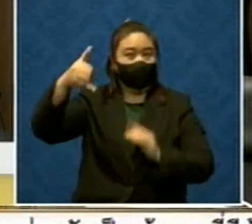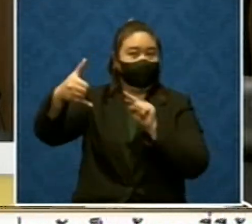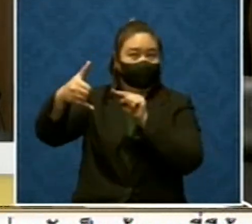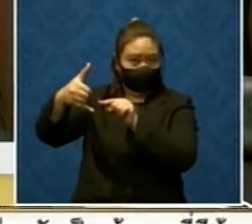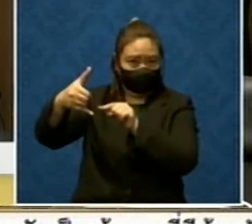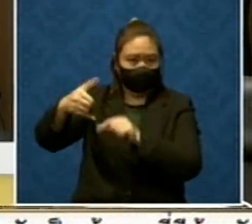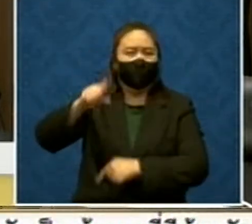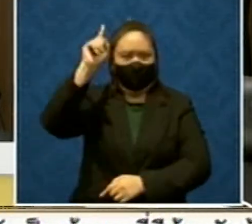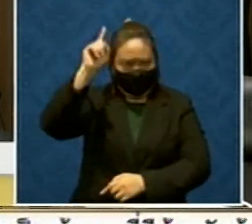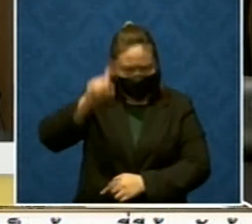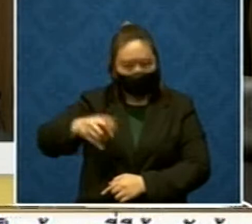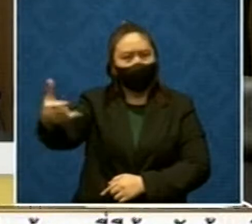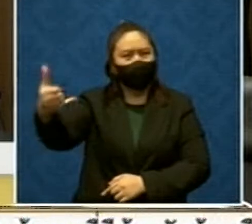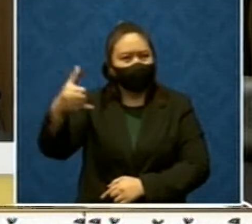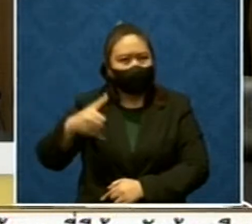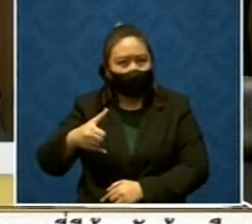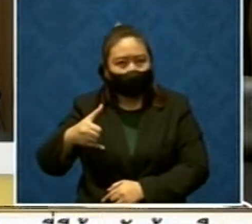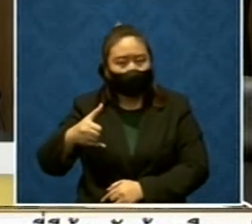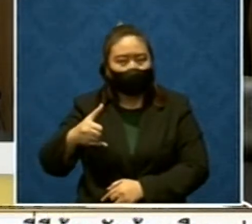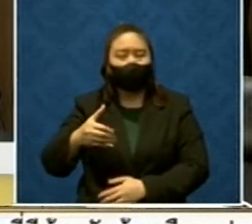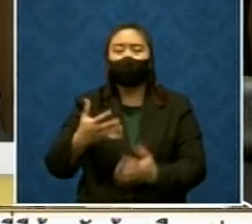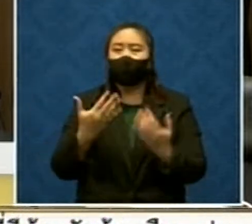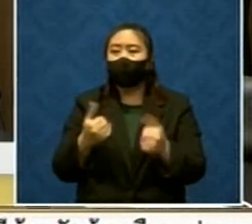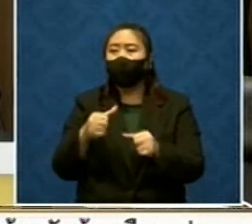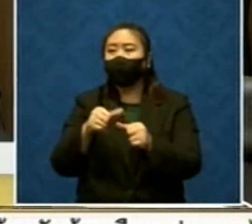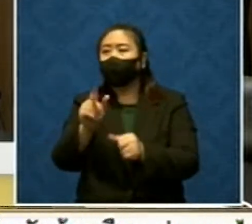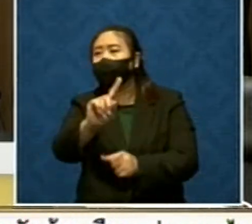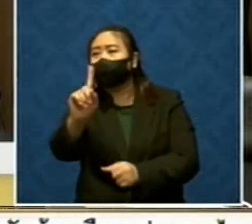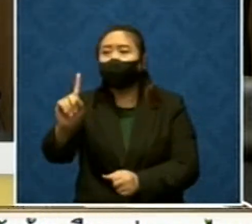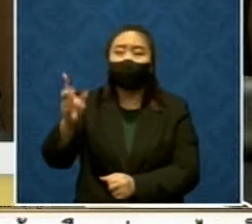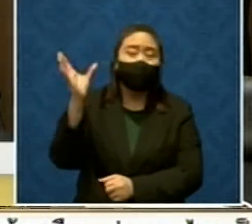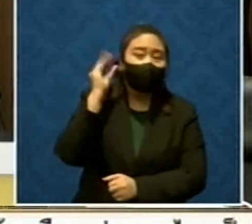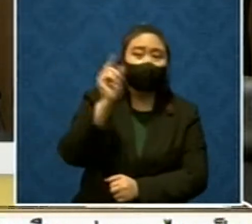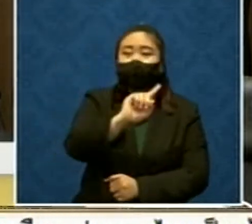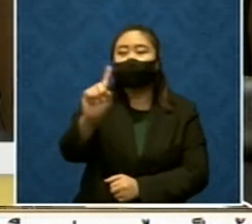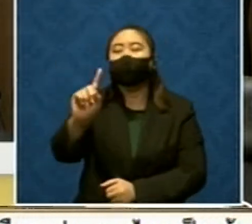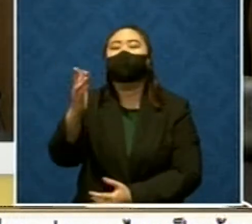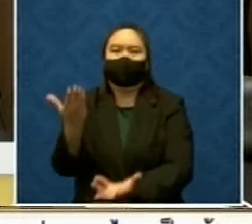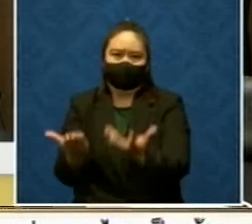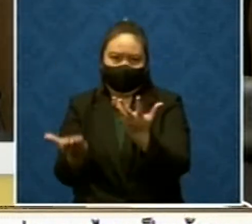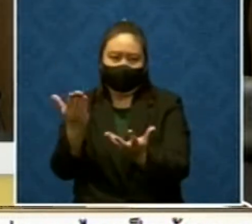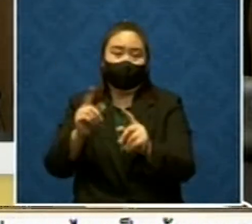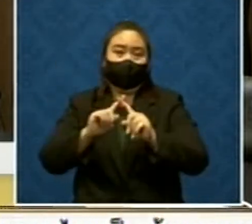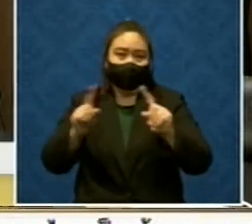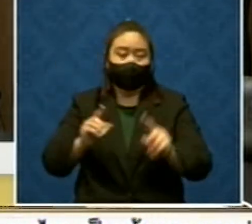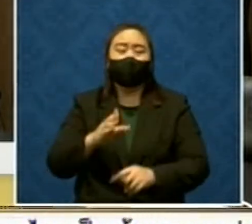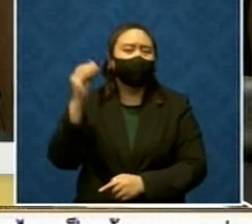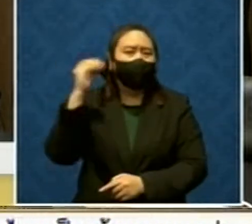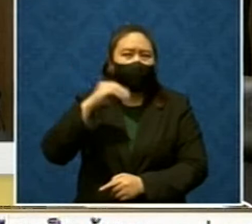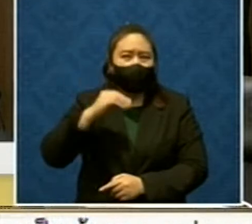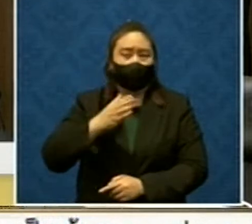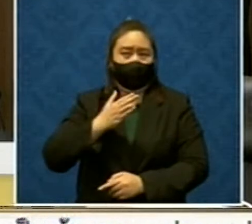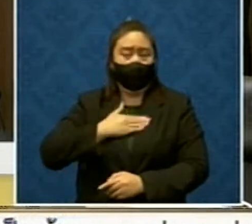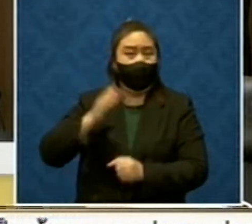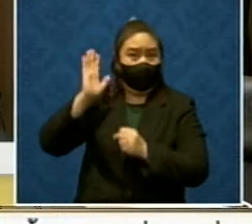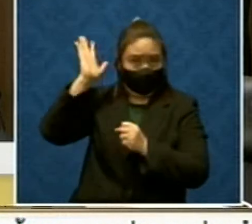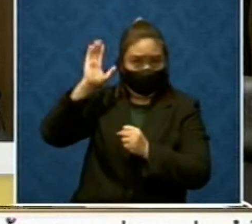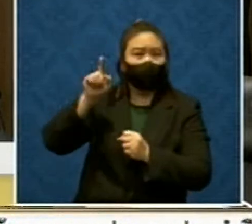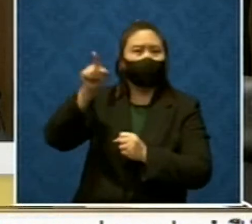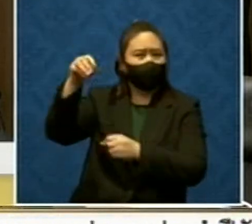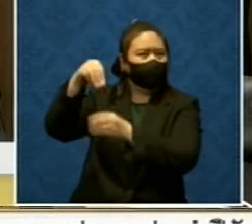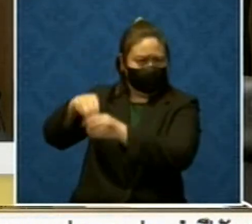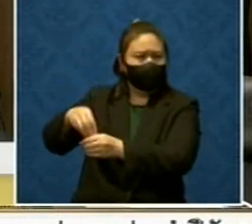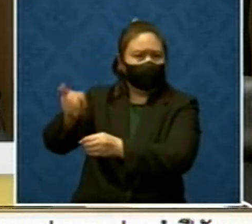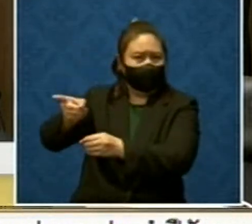องมาส่วนจะฟังอยู่ทางไหนเนี่ยอีกเรื่องหนึ่งปกติผมพูดทีไรท่านอยู่ทุกทีงวดนี้อา